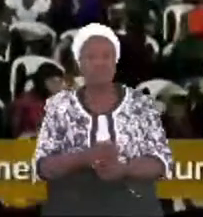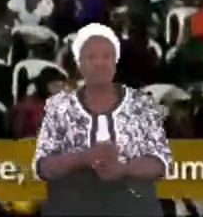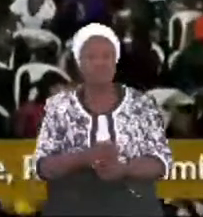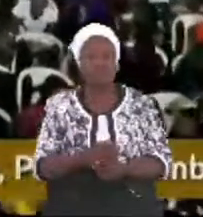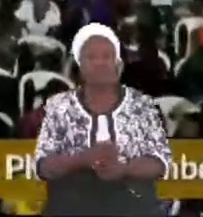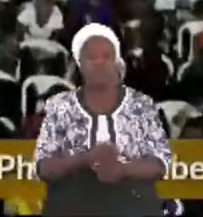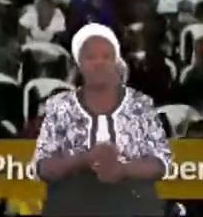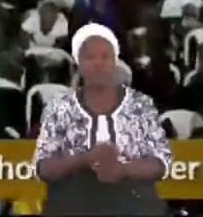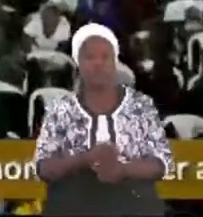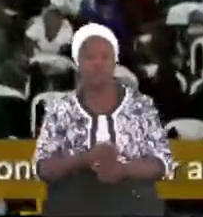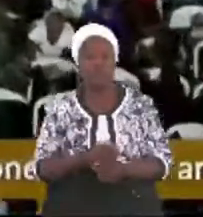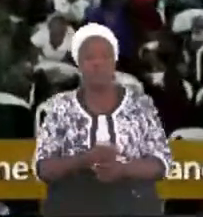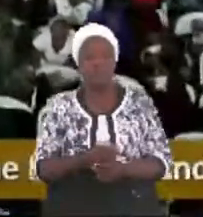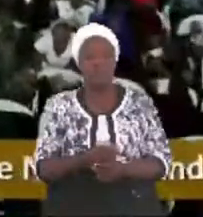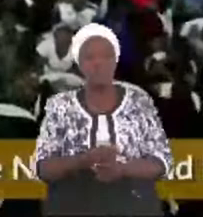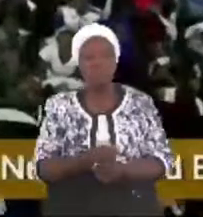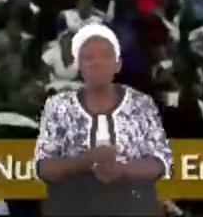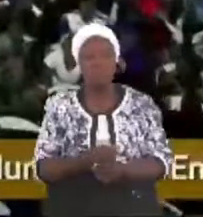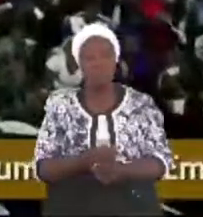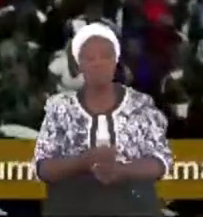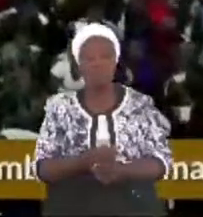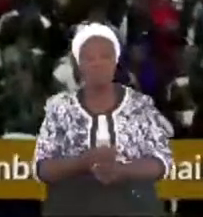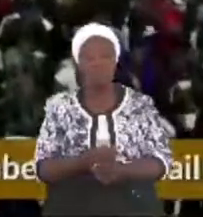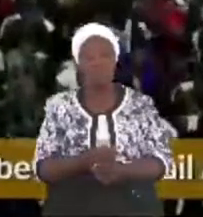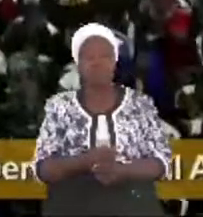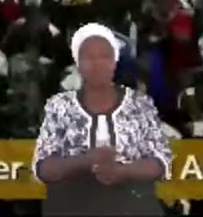vous qui va recevoir son miracle, que vous allez aider